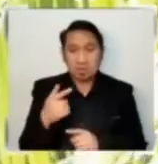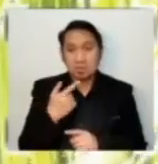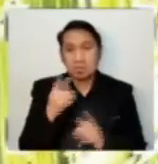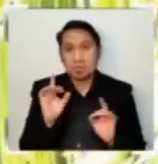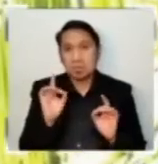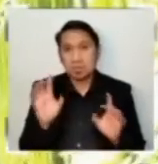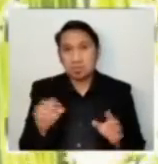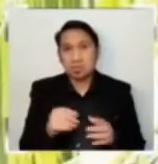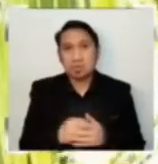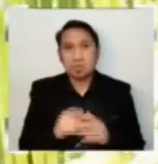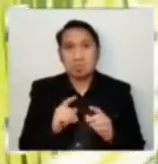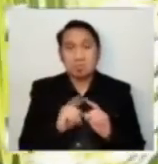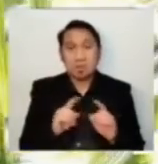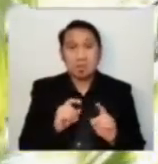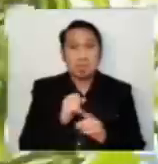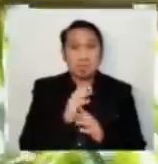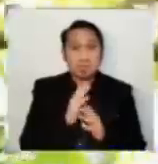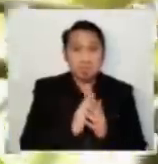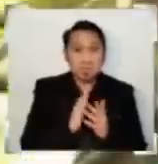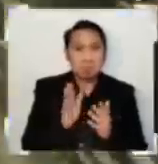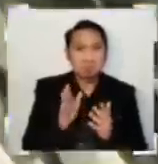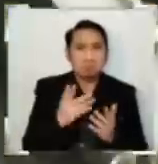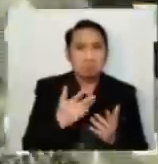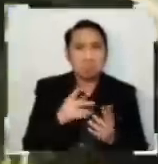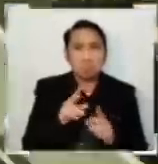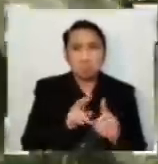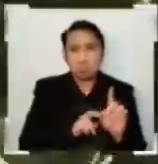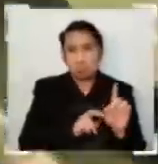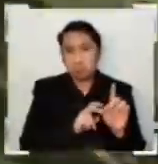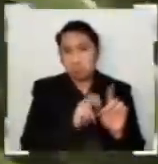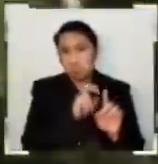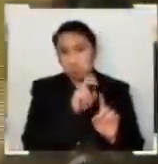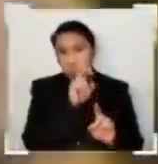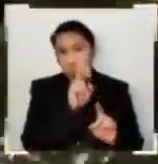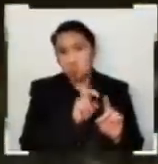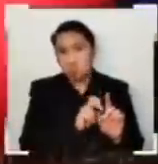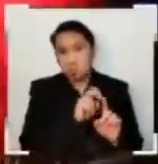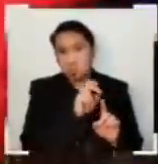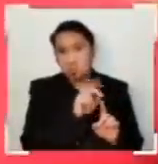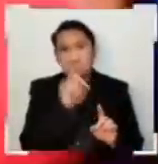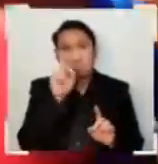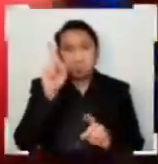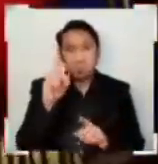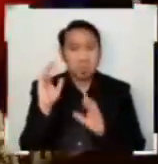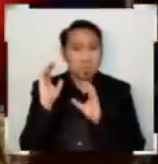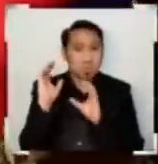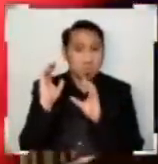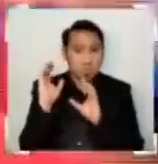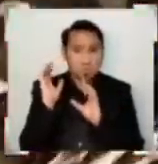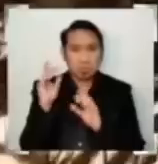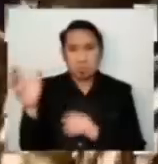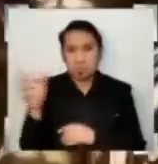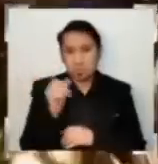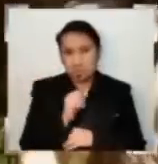Pero sanay na raw ang ilang mangangarit na inaakit ang mahigit 90 puno ng nyog araw-araw para kumuha ng tuba.